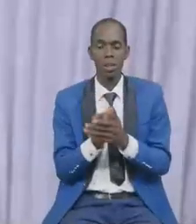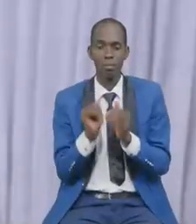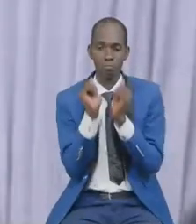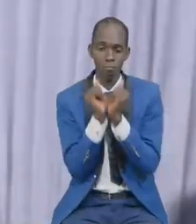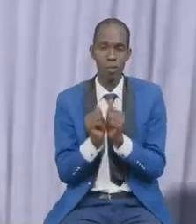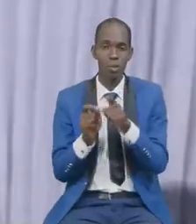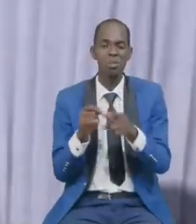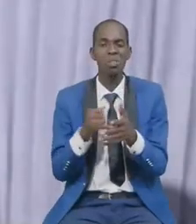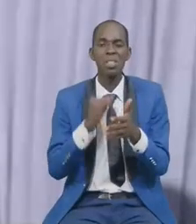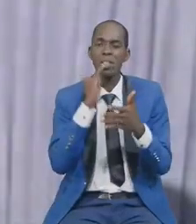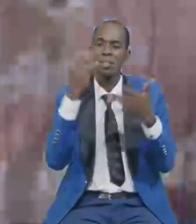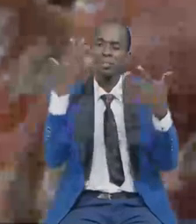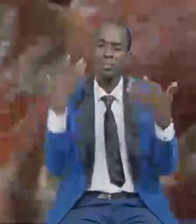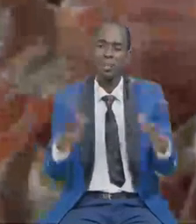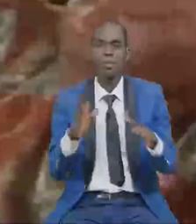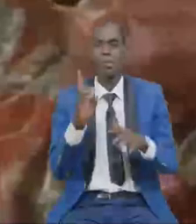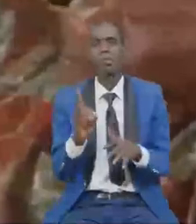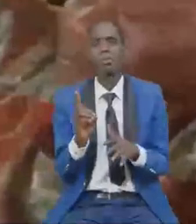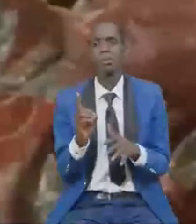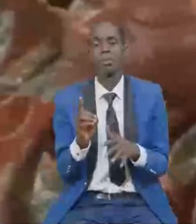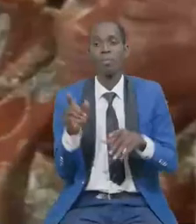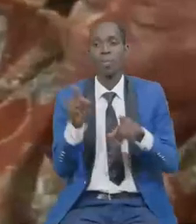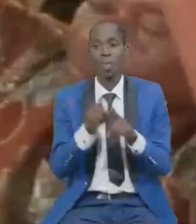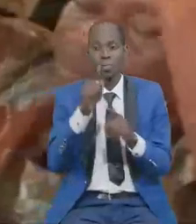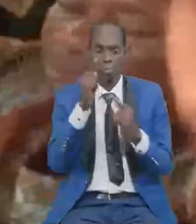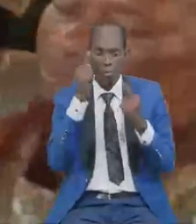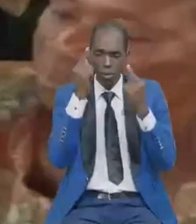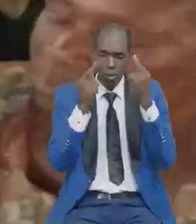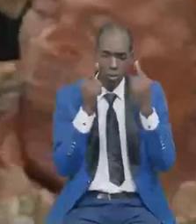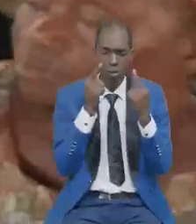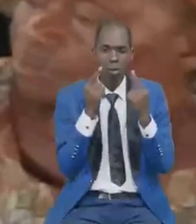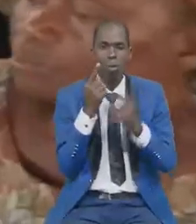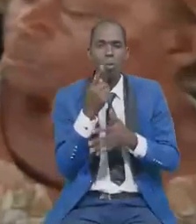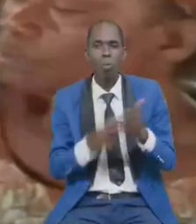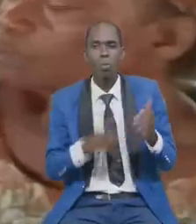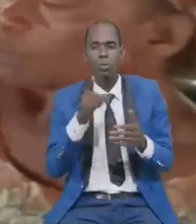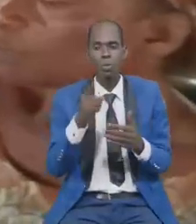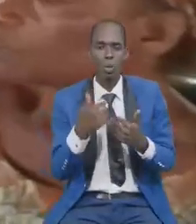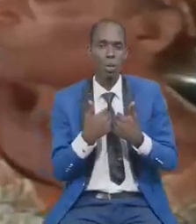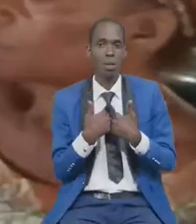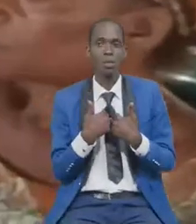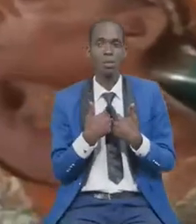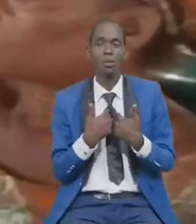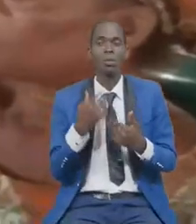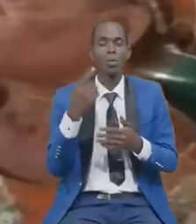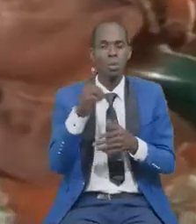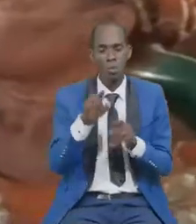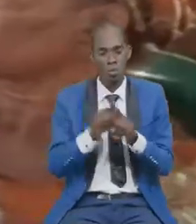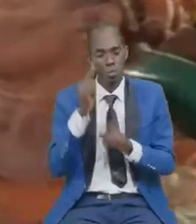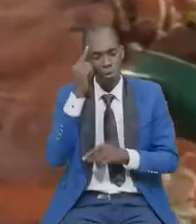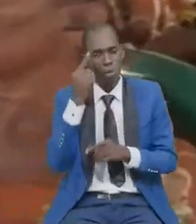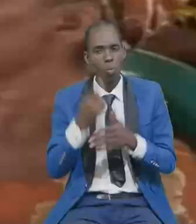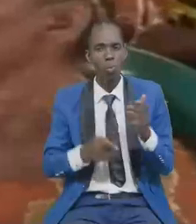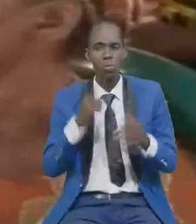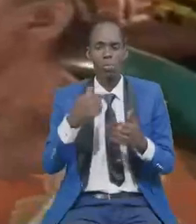accompli. Comme tu penses à ce que tu portes, quand tu penses à ce que tu souffres,